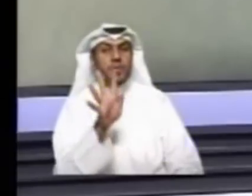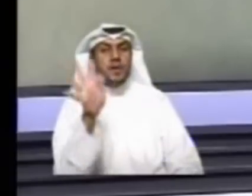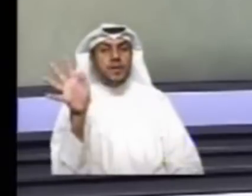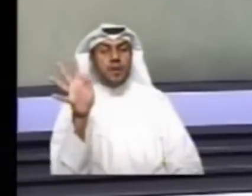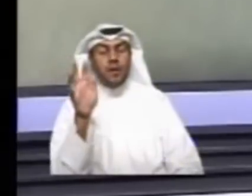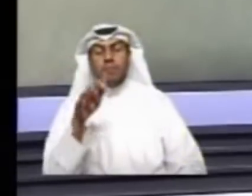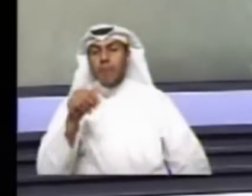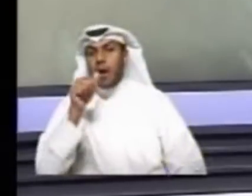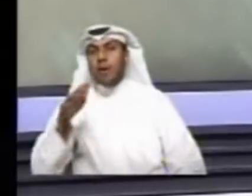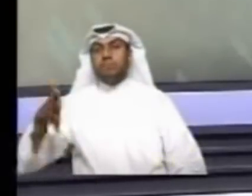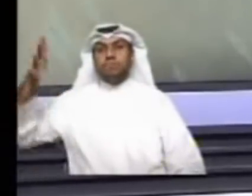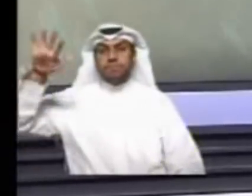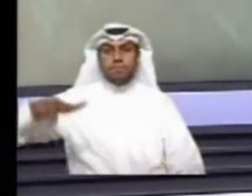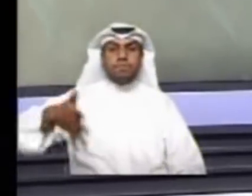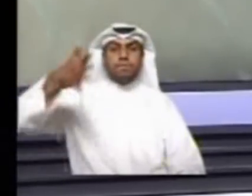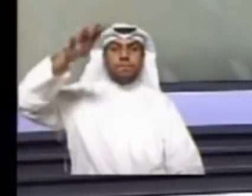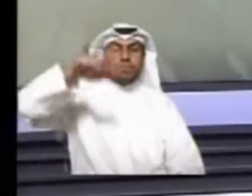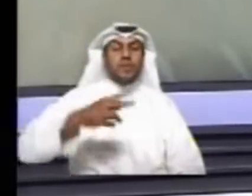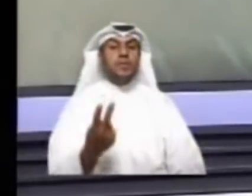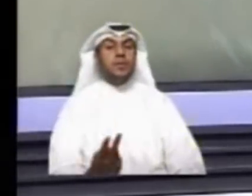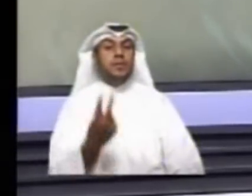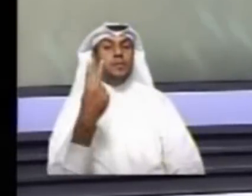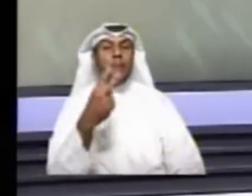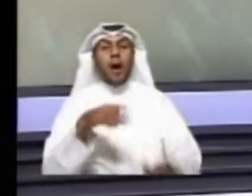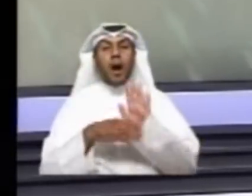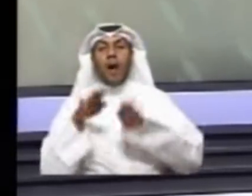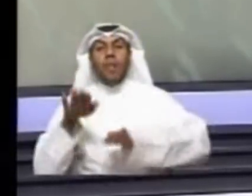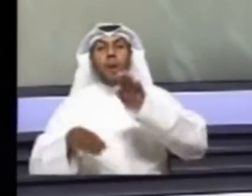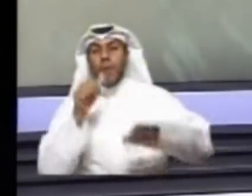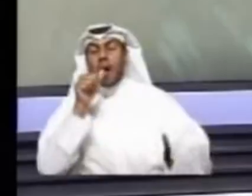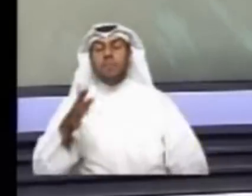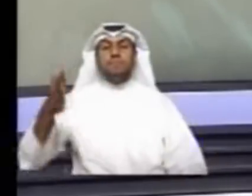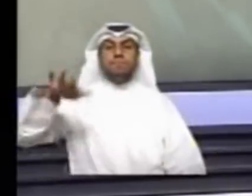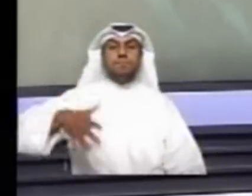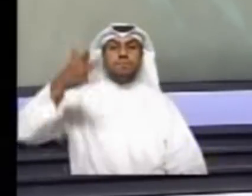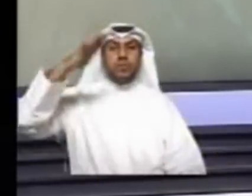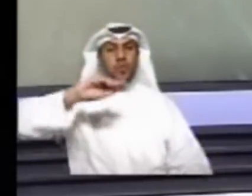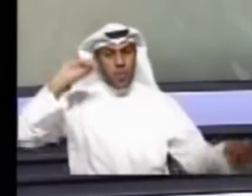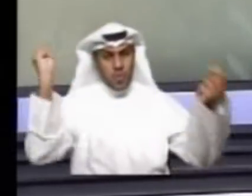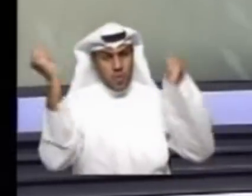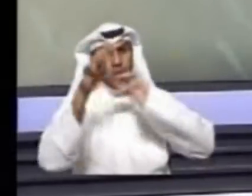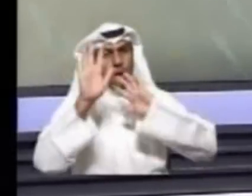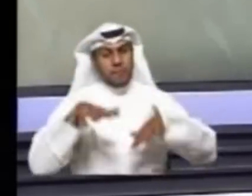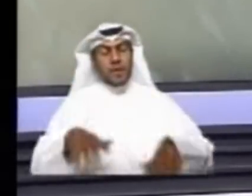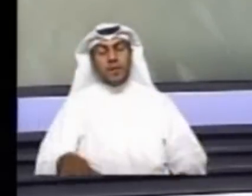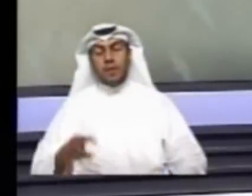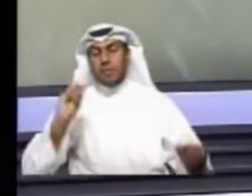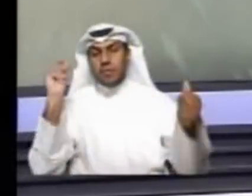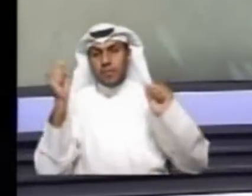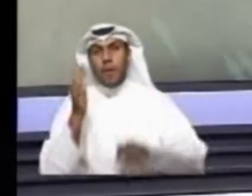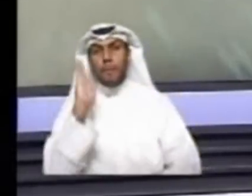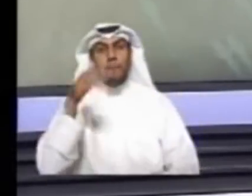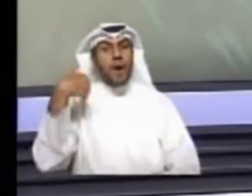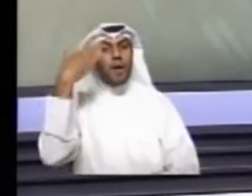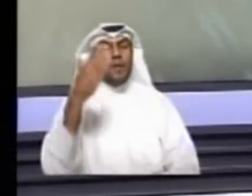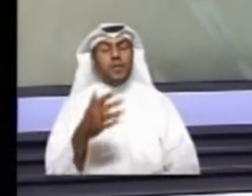الامواج اللي قد تتجاوز سبعه اقدام في يوم الغد وايضا تثير بعض الاتربه والغبار على بعض المناطق خاصه المناطق